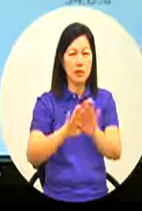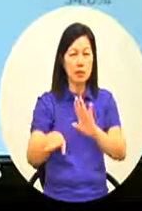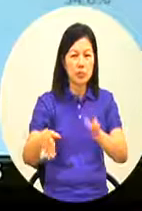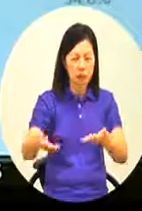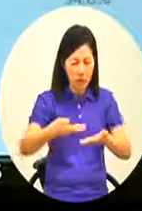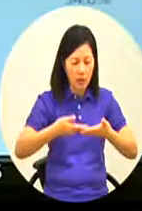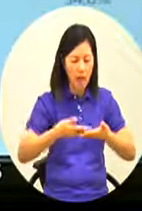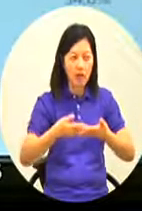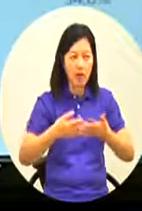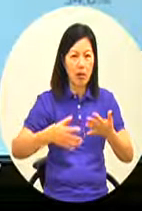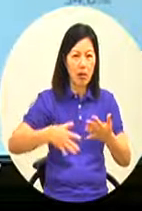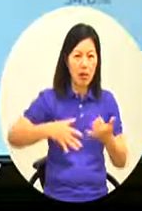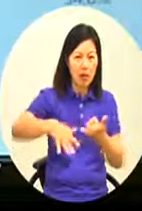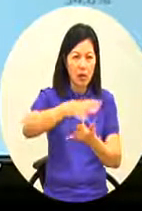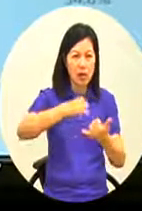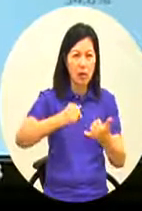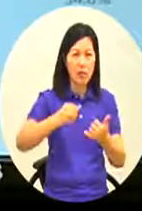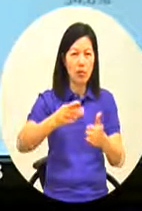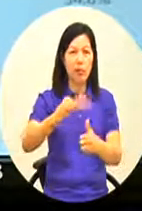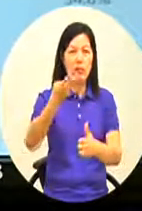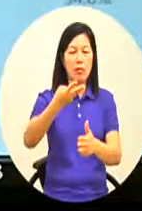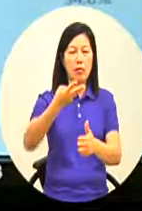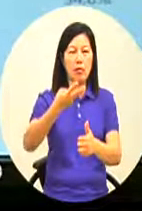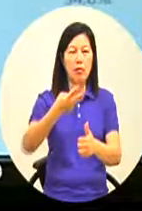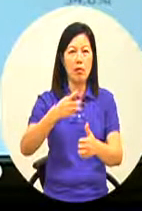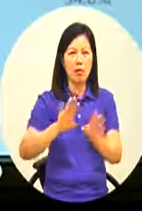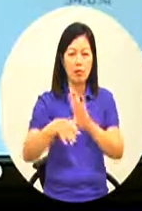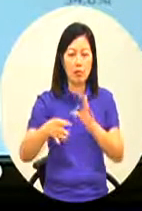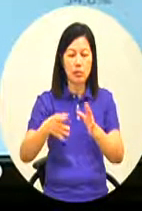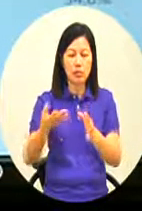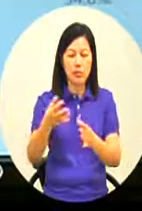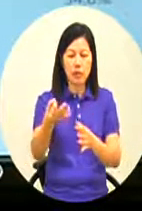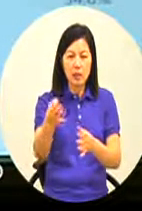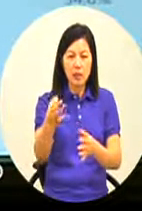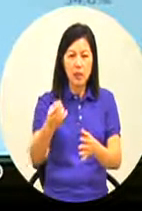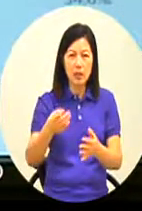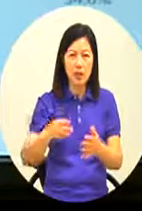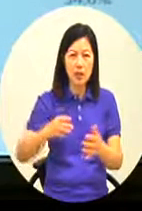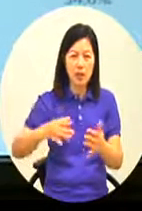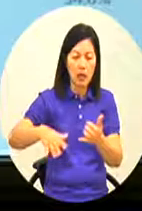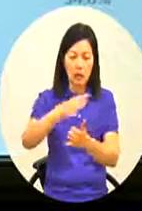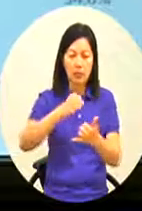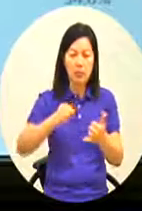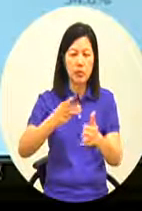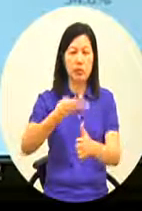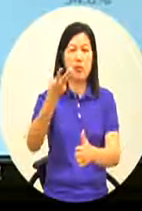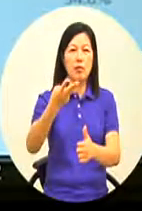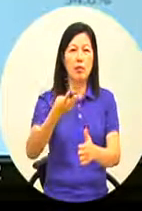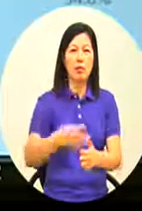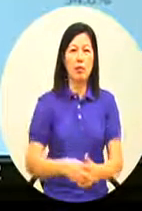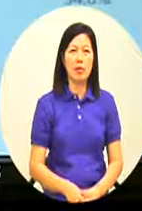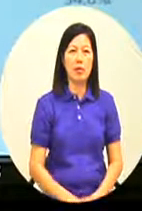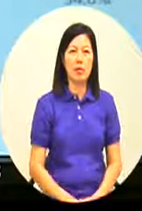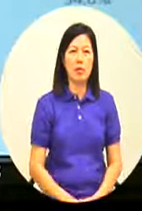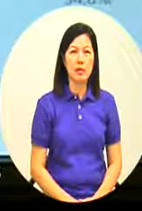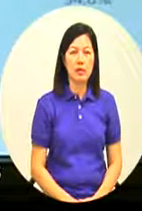全国第三高啊，税额的成长率是全国第二高。哎，台中的六期七期大概赚